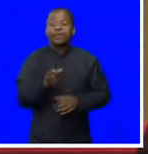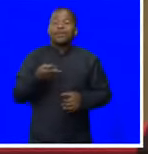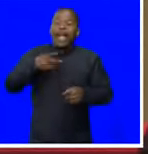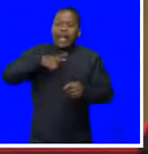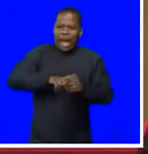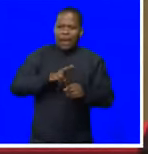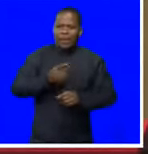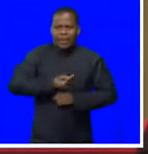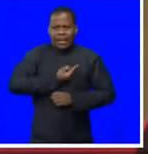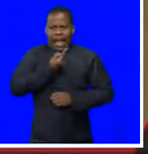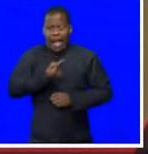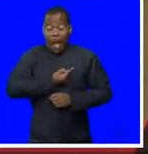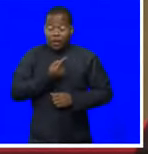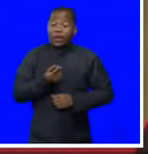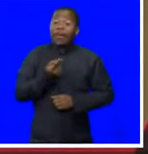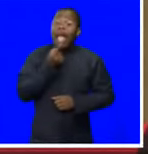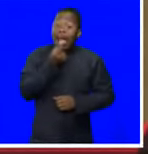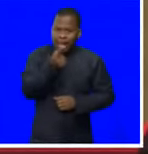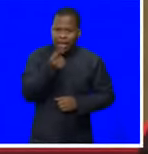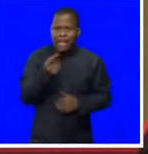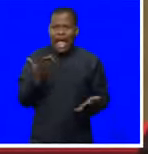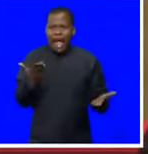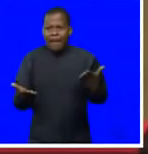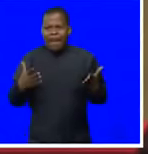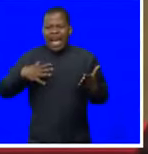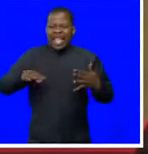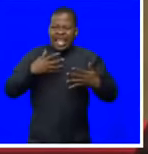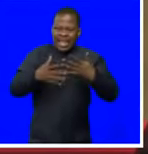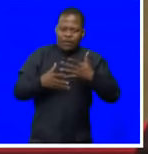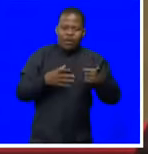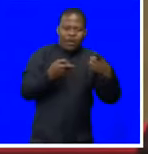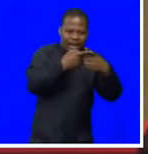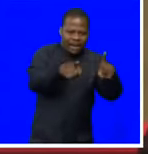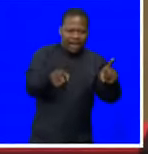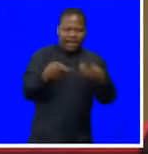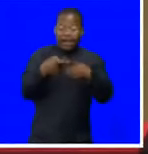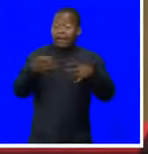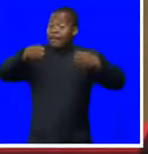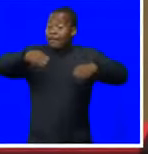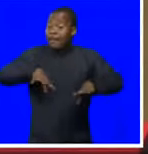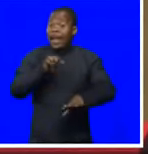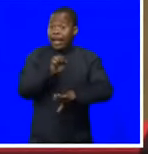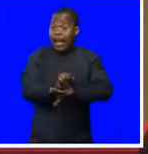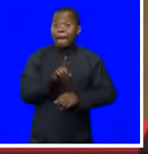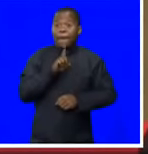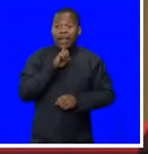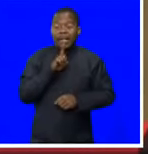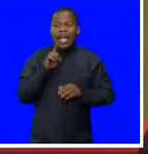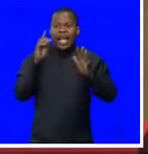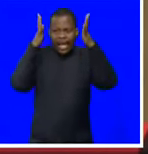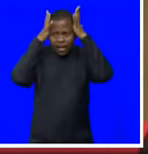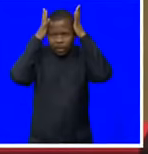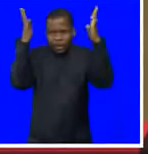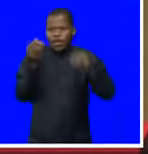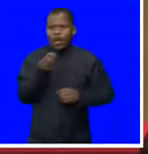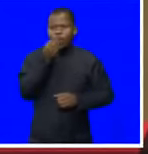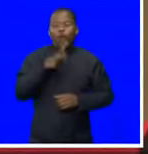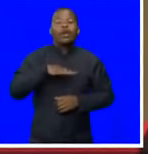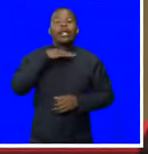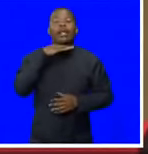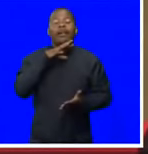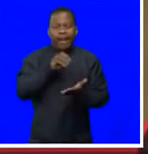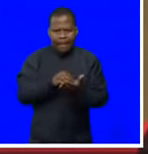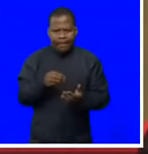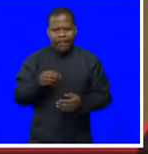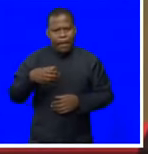lengitakuthi noma ngabe konke sokusilahlekela kepha na ke nasingakalahlekelwa kudla nasinako